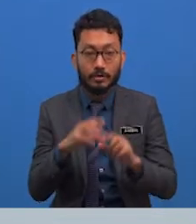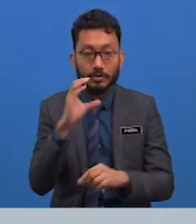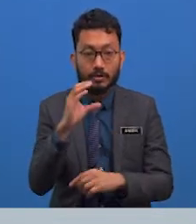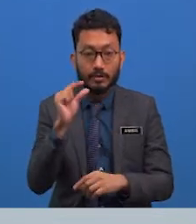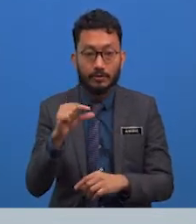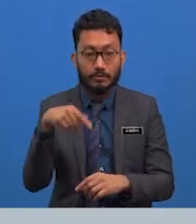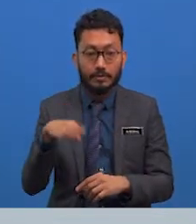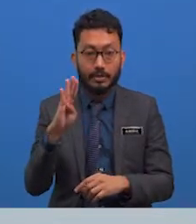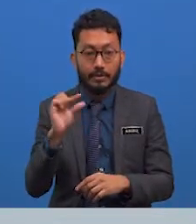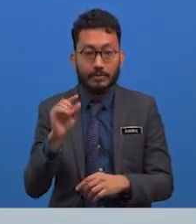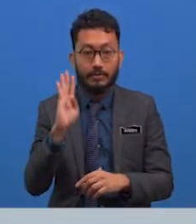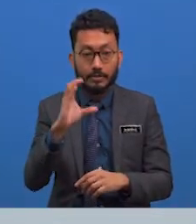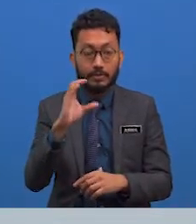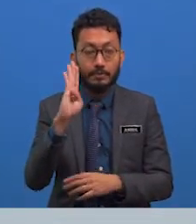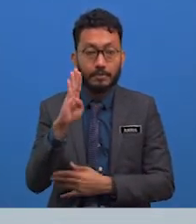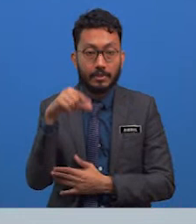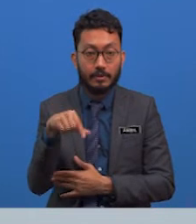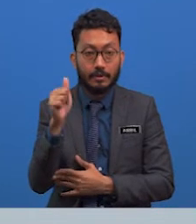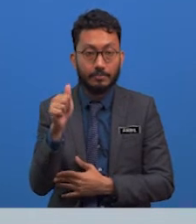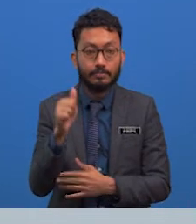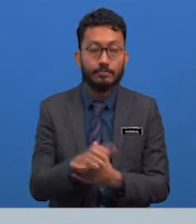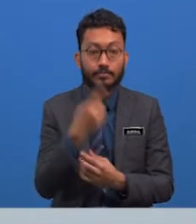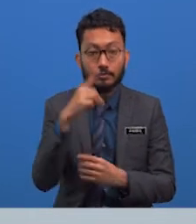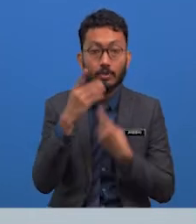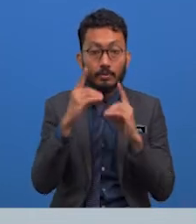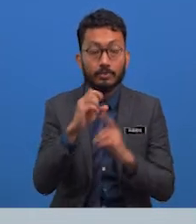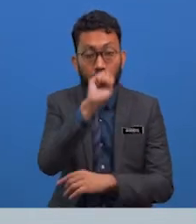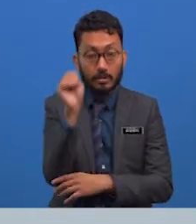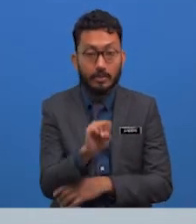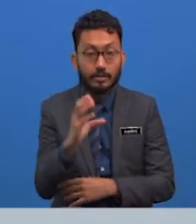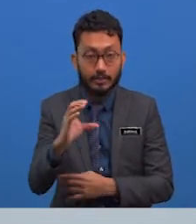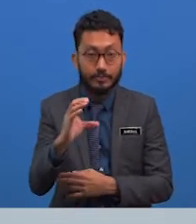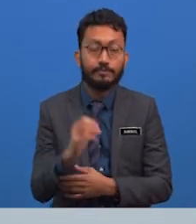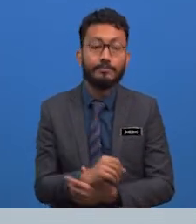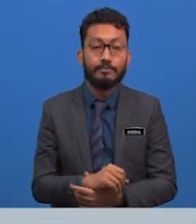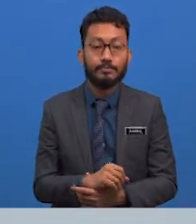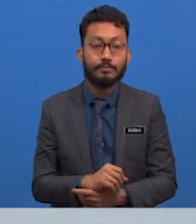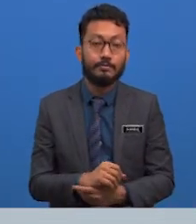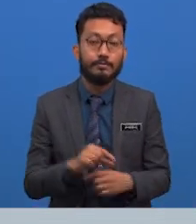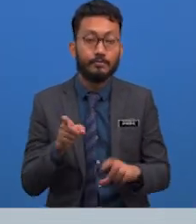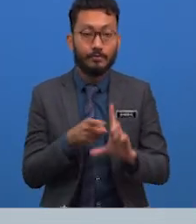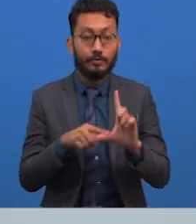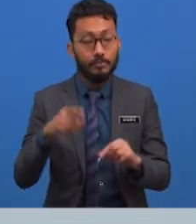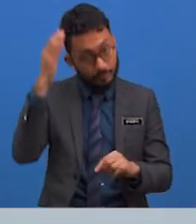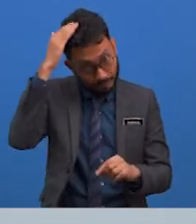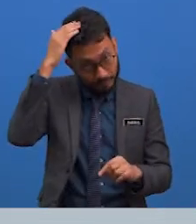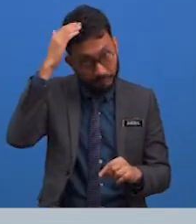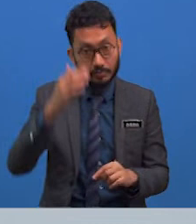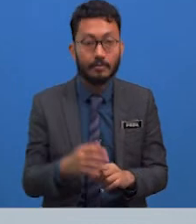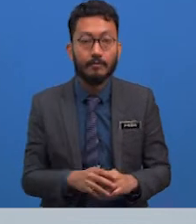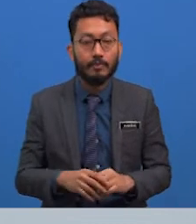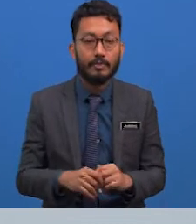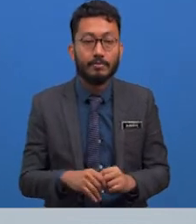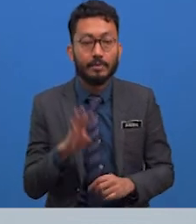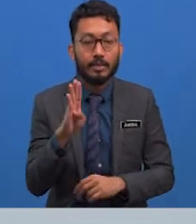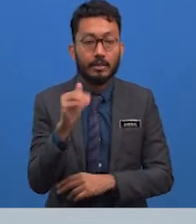dan CQA. Manakala untuk menjawab soalan C, sudut tunduk diwakilkan oleh sudut